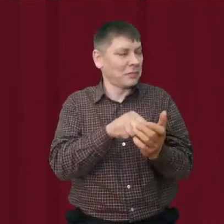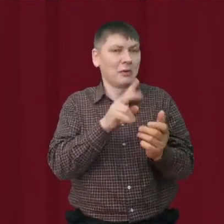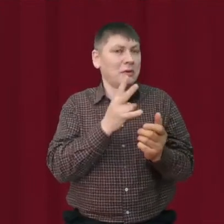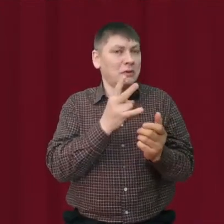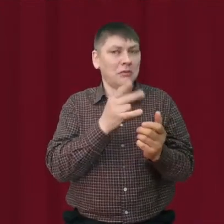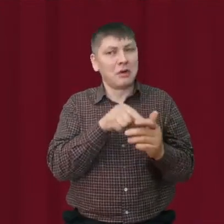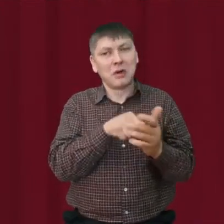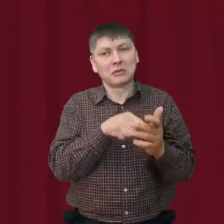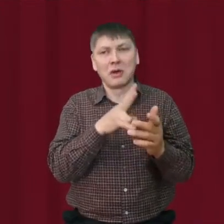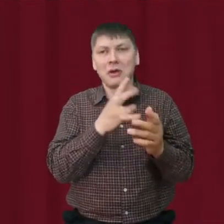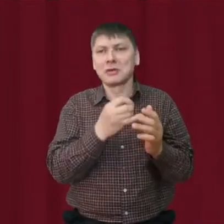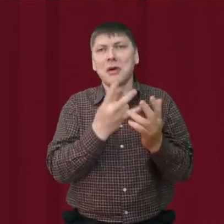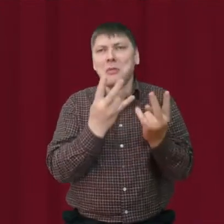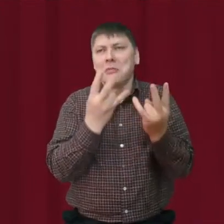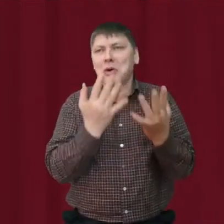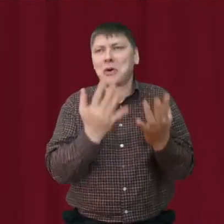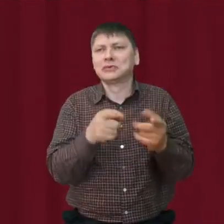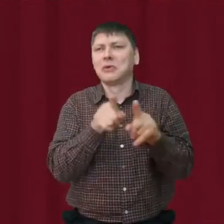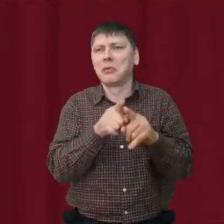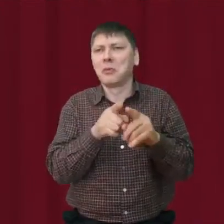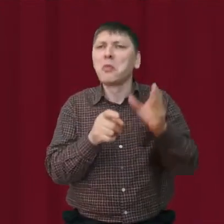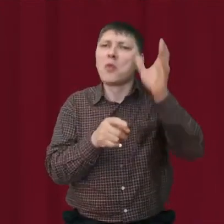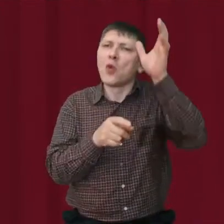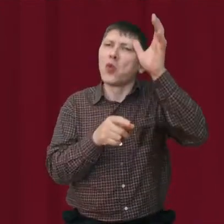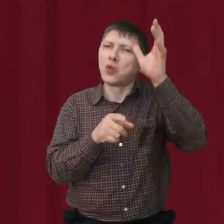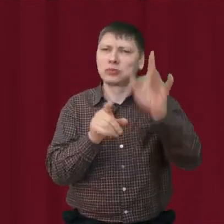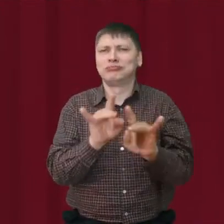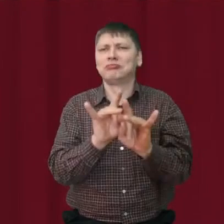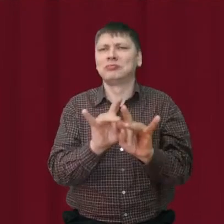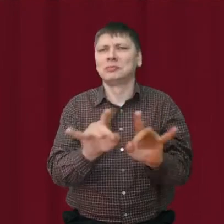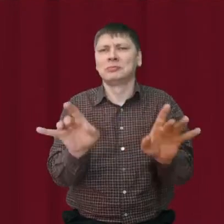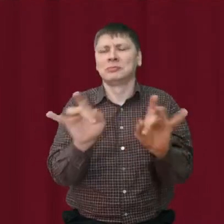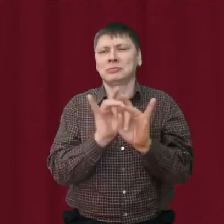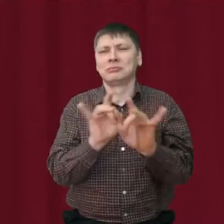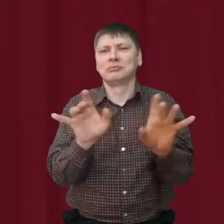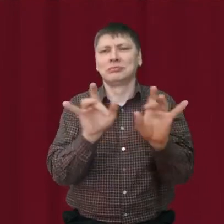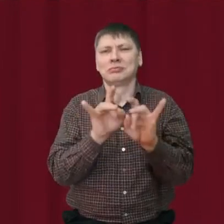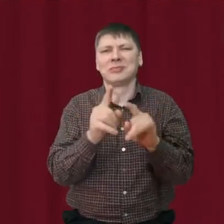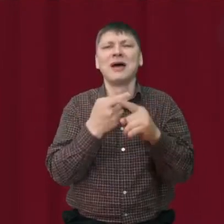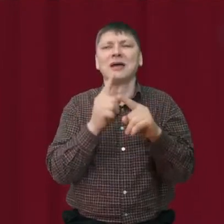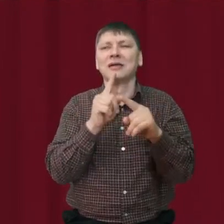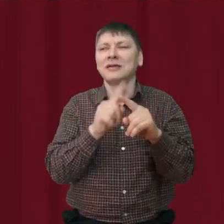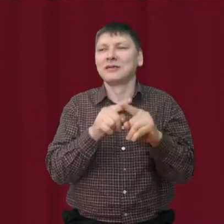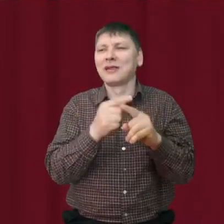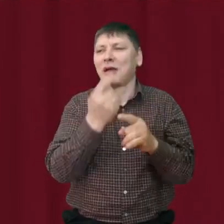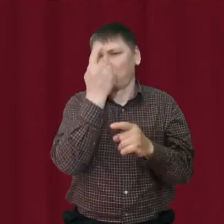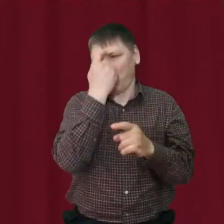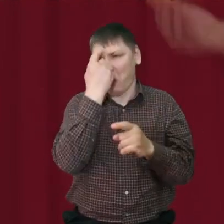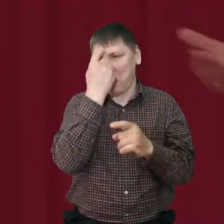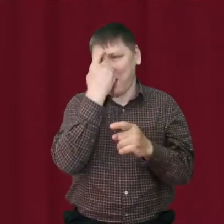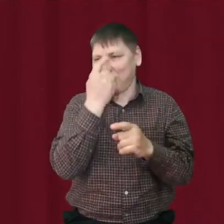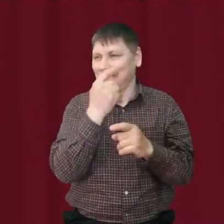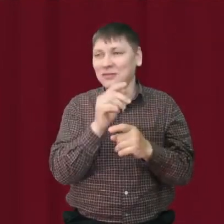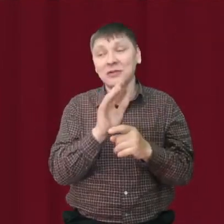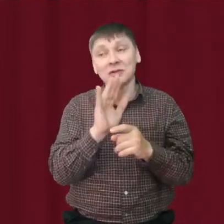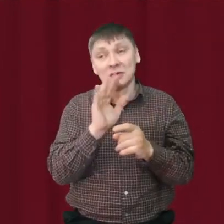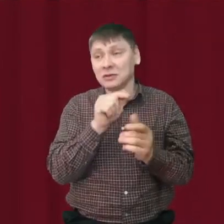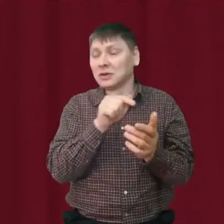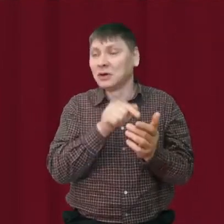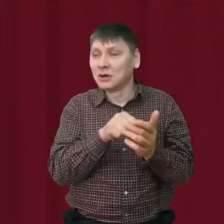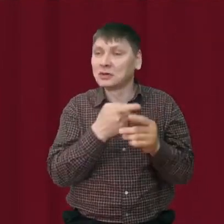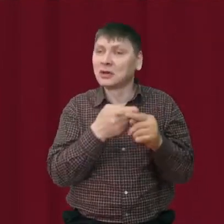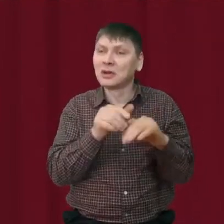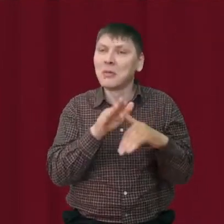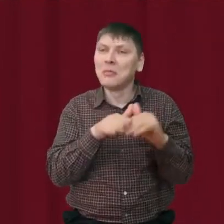просто изложением для нас мудрости и теоретического знания. Оно дает нам практические советы